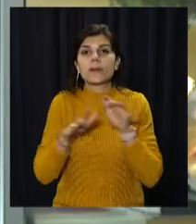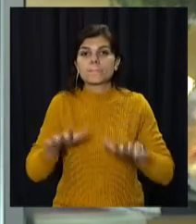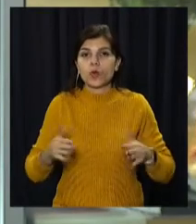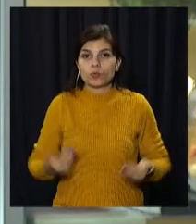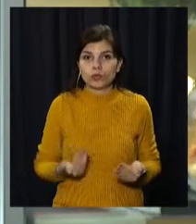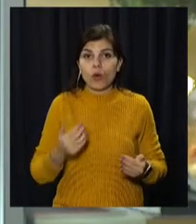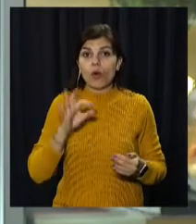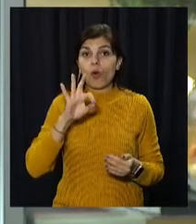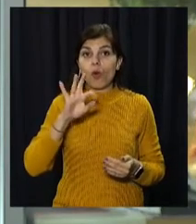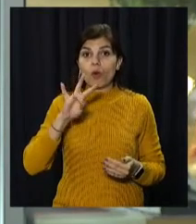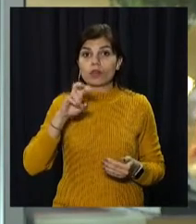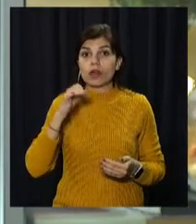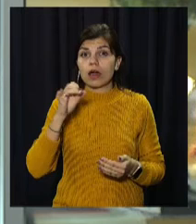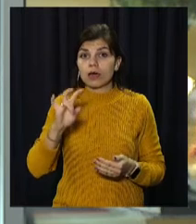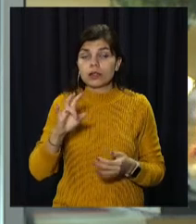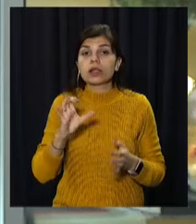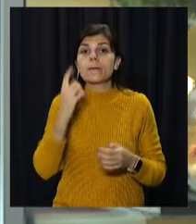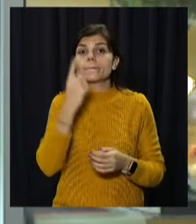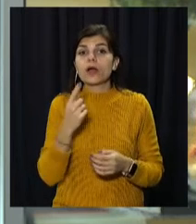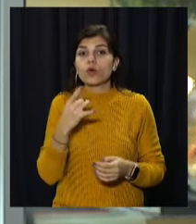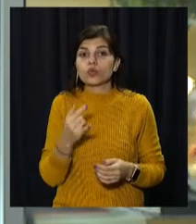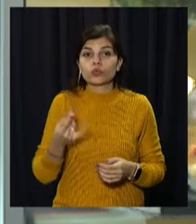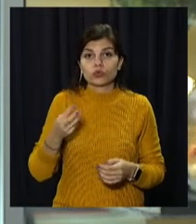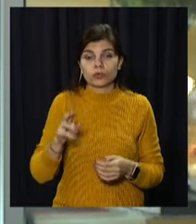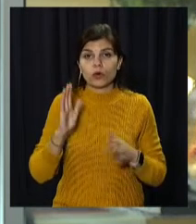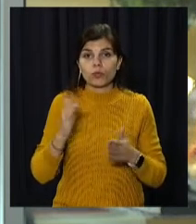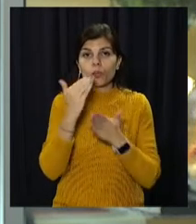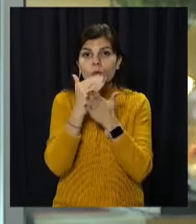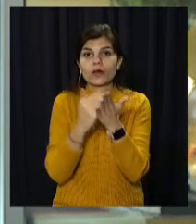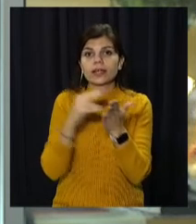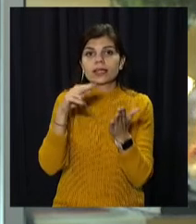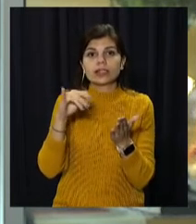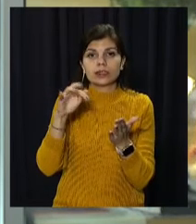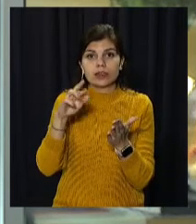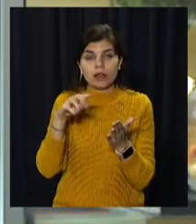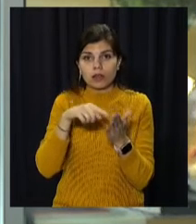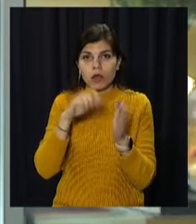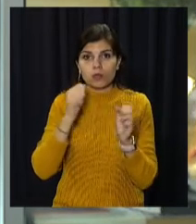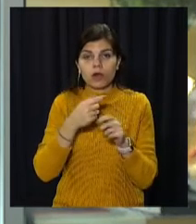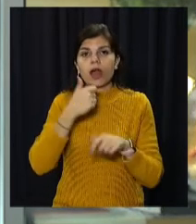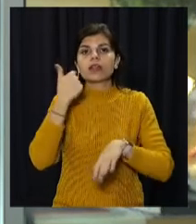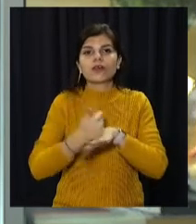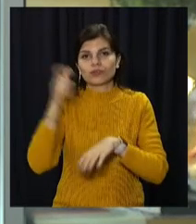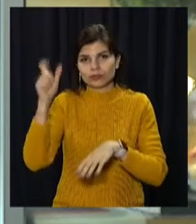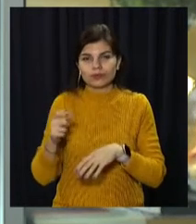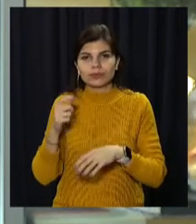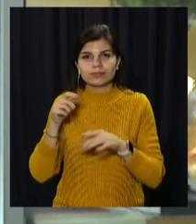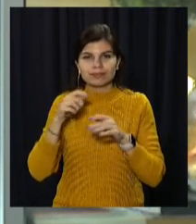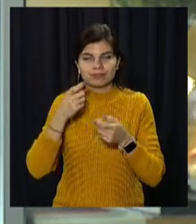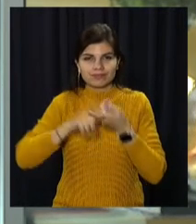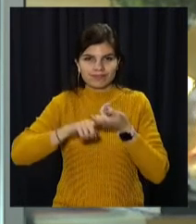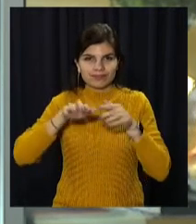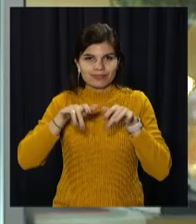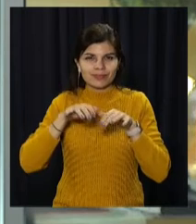Зміна місця проживання онлайн. Така послуга з 1 грудня запрацює в застосунку «Дія». Про це повідомив глава